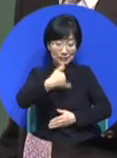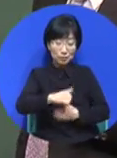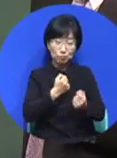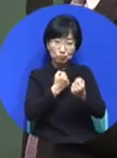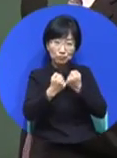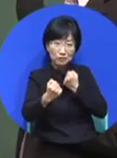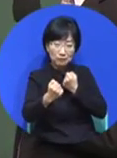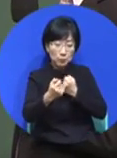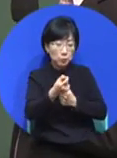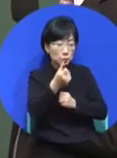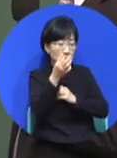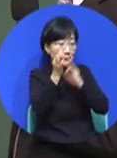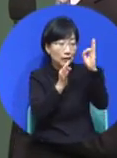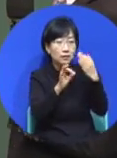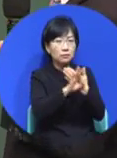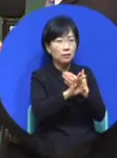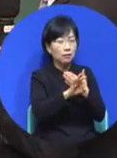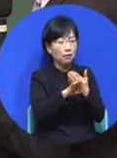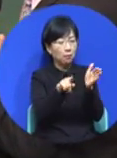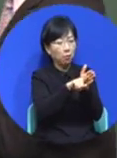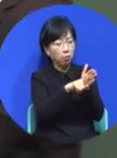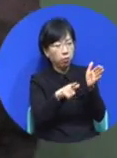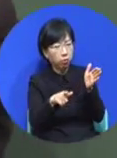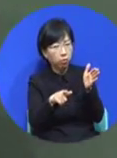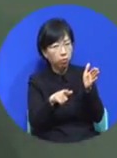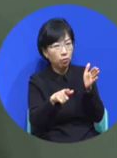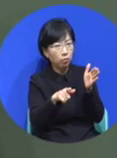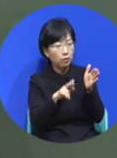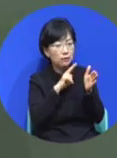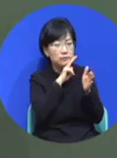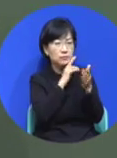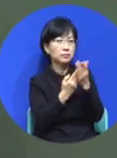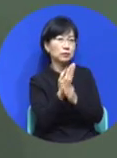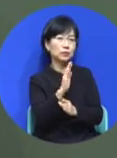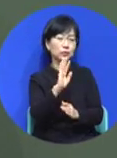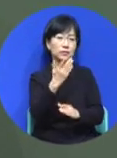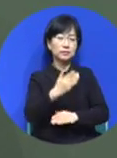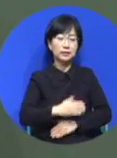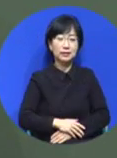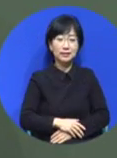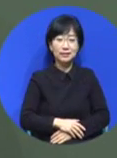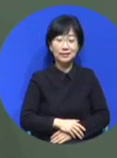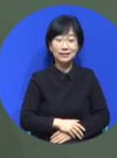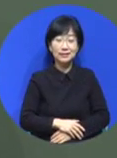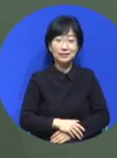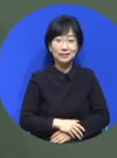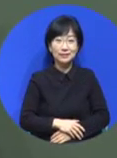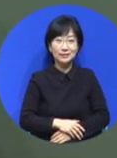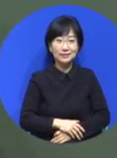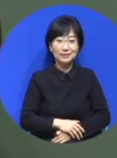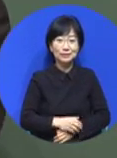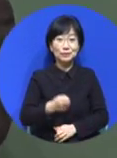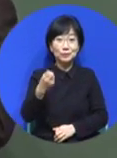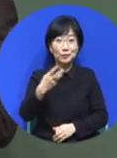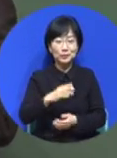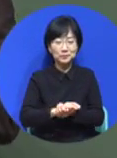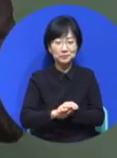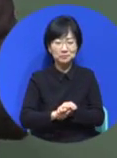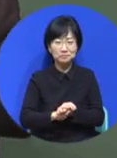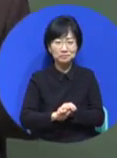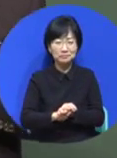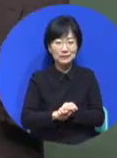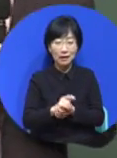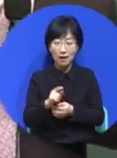we do have faith, we can easily fall into unbelief. 또 이 불신은 어떻습니까? What else is it like? 아, 여러 사람이 그렇게